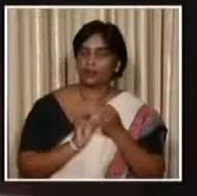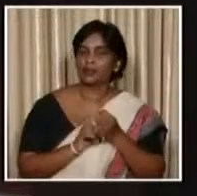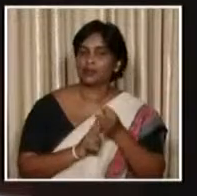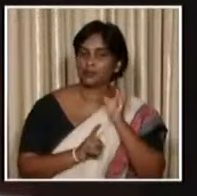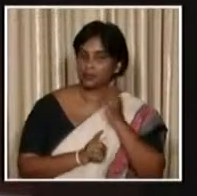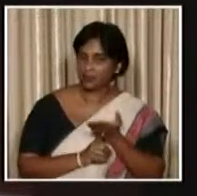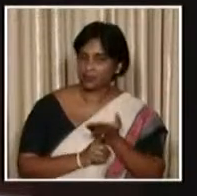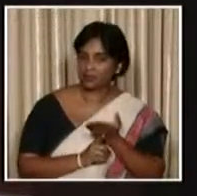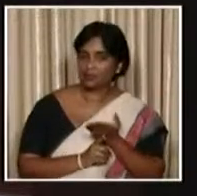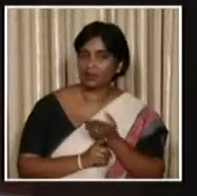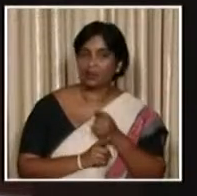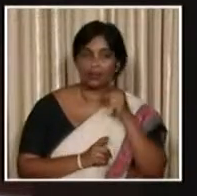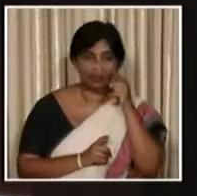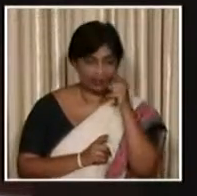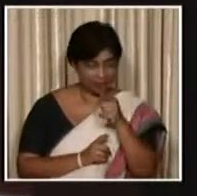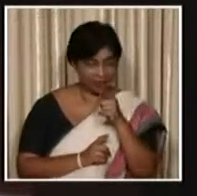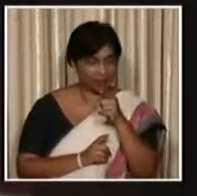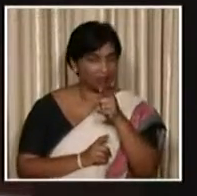ජනාධිපතිතුමනි